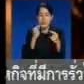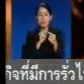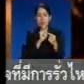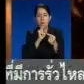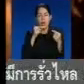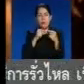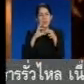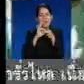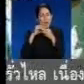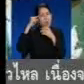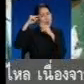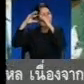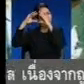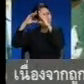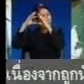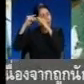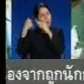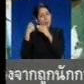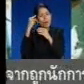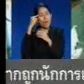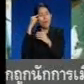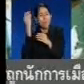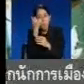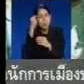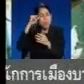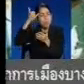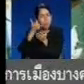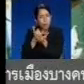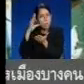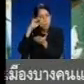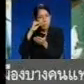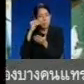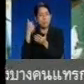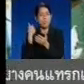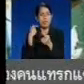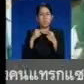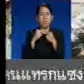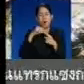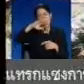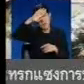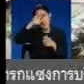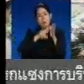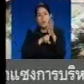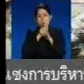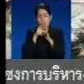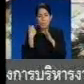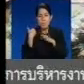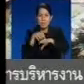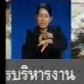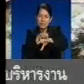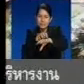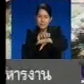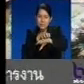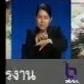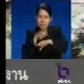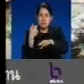แบบสมองและเยื่อสมองอักเสบเฉียบพลันผู้ป่วยจะมีไข้ปวดเมื่อยตามเนื้อตัวคันหรือปวดบริเวณรอยแผล